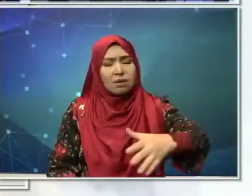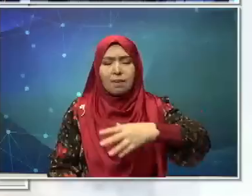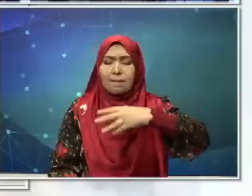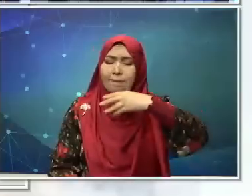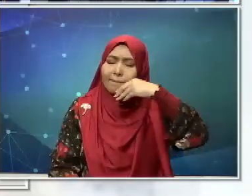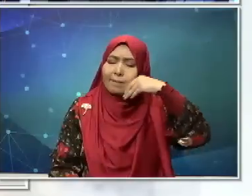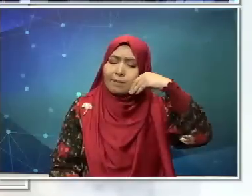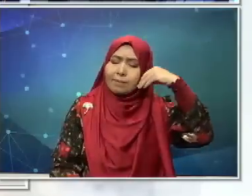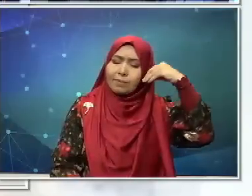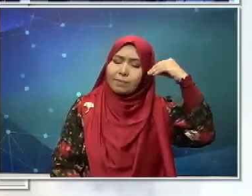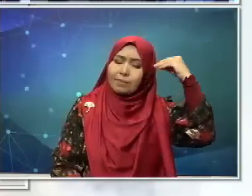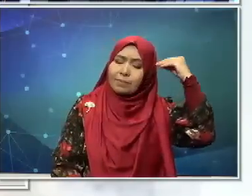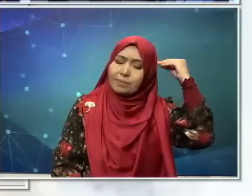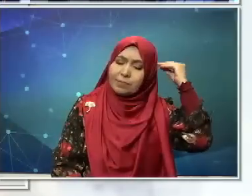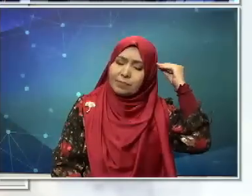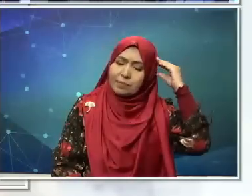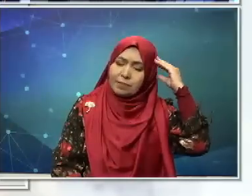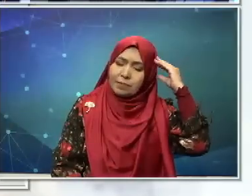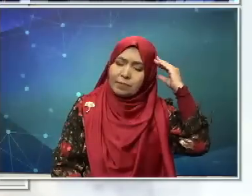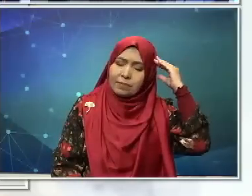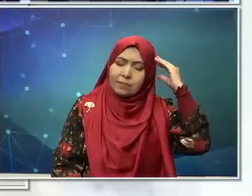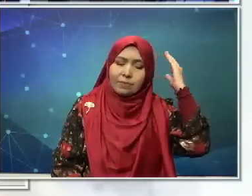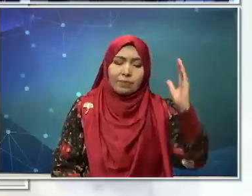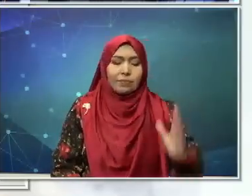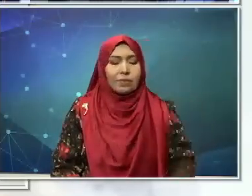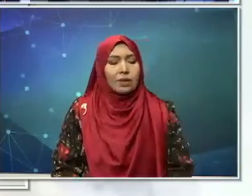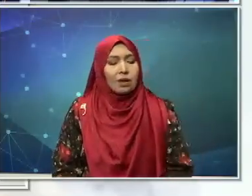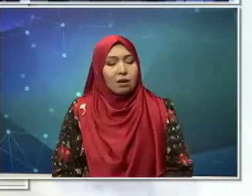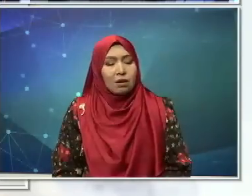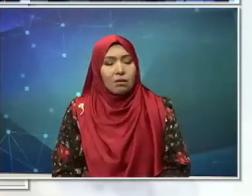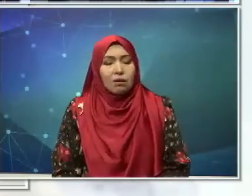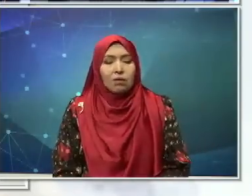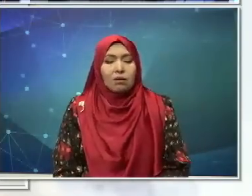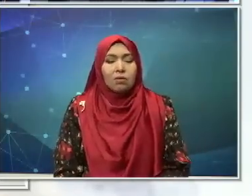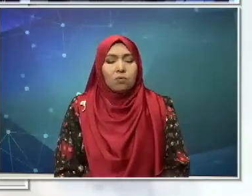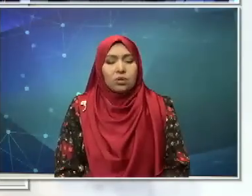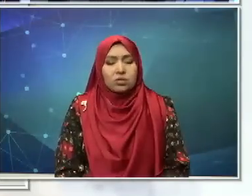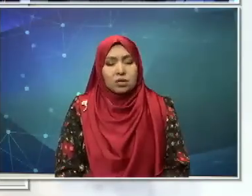mukholibal wood Wood